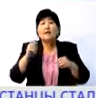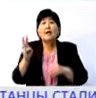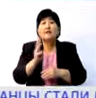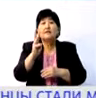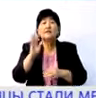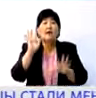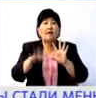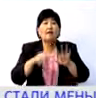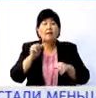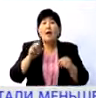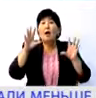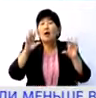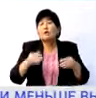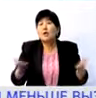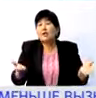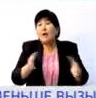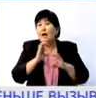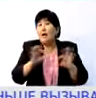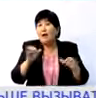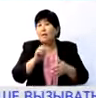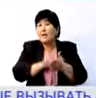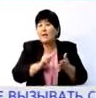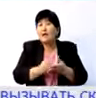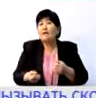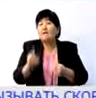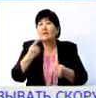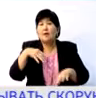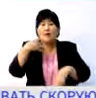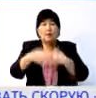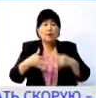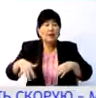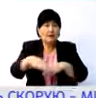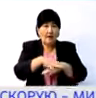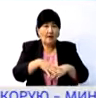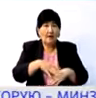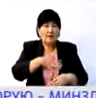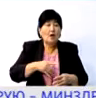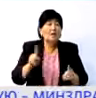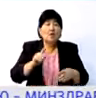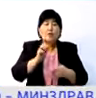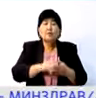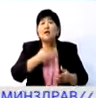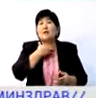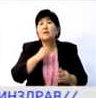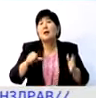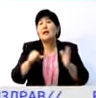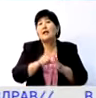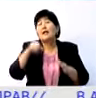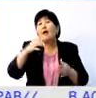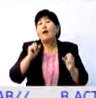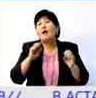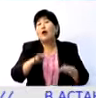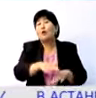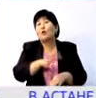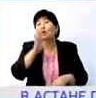расхват. Отключение без каких-либо объяснений, надо сказать, вызвали переполох среди населения. В чем причина дефицита электроэнергии и как